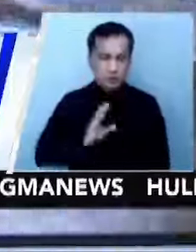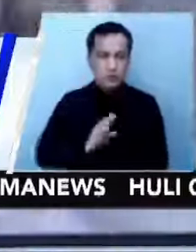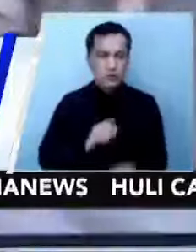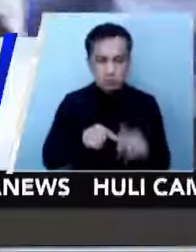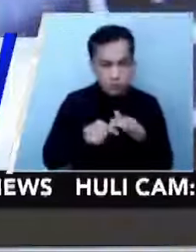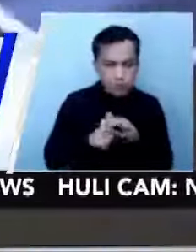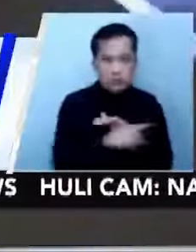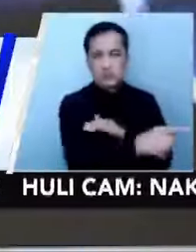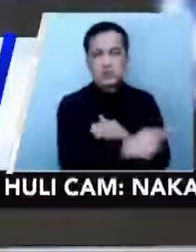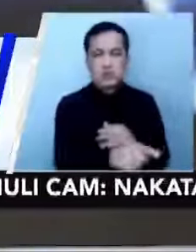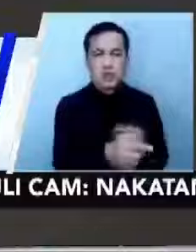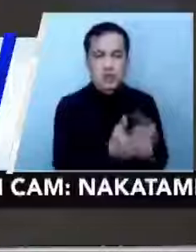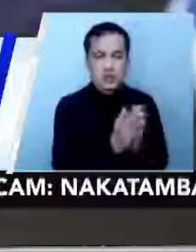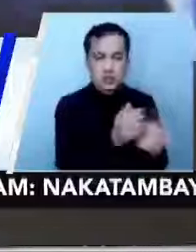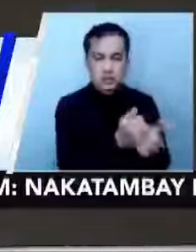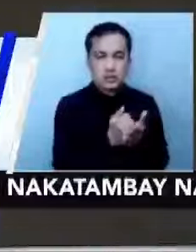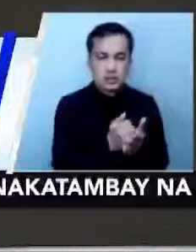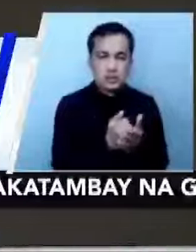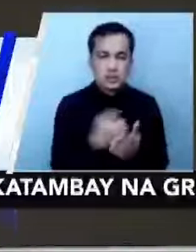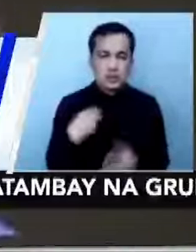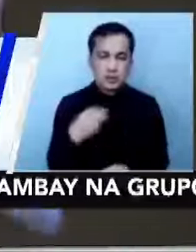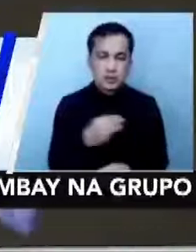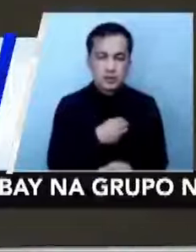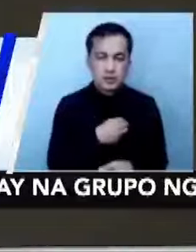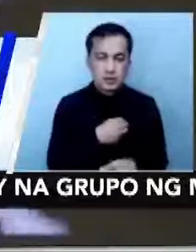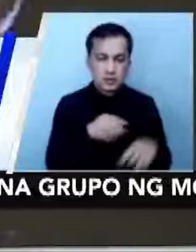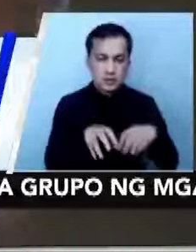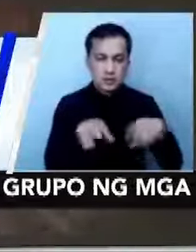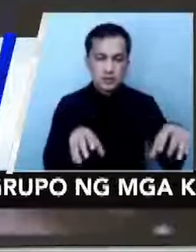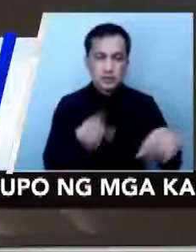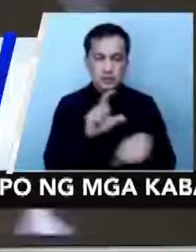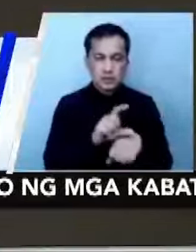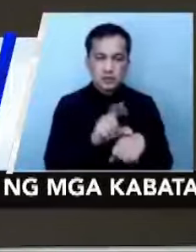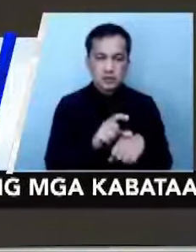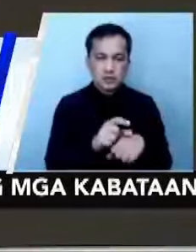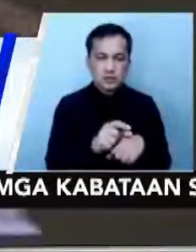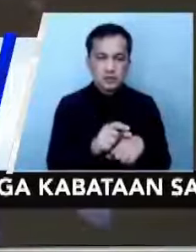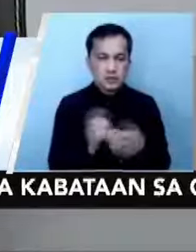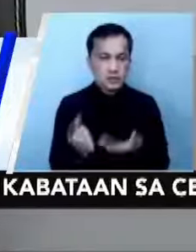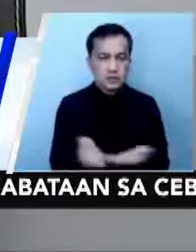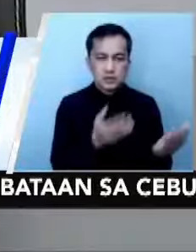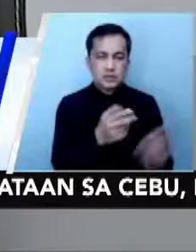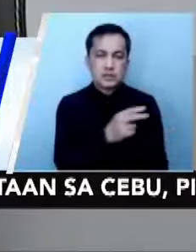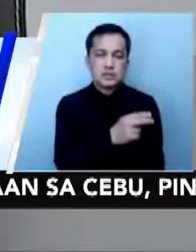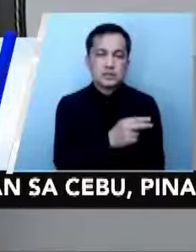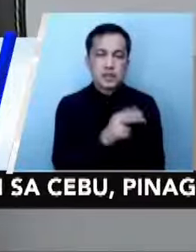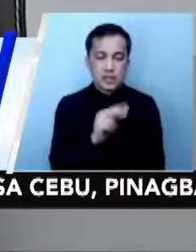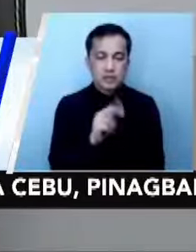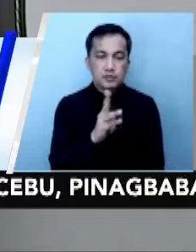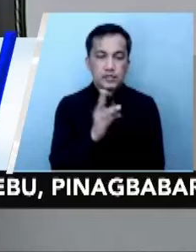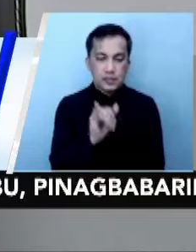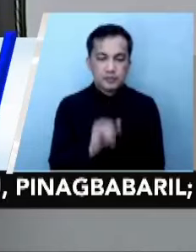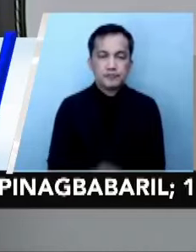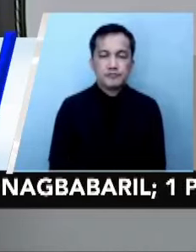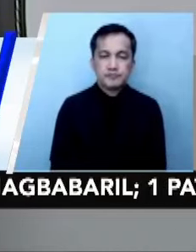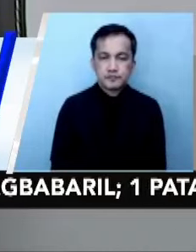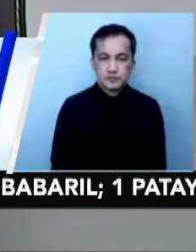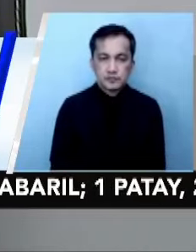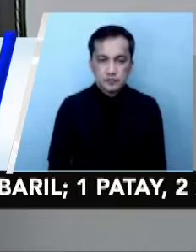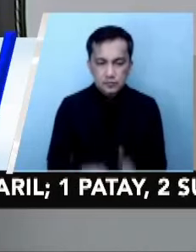ng tulong sa isang member ng kalapit na simbahan na siyang naglapit sa kanya sa NBI. Minsan iiyak siya